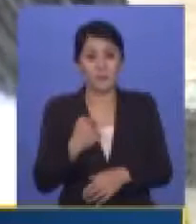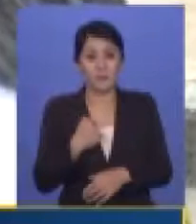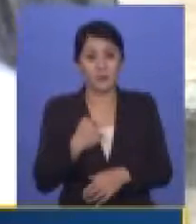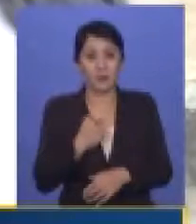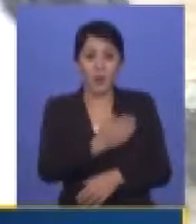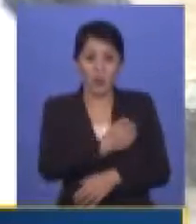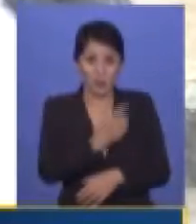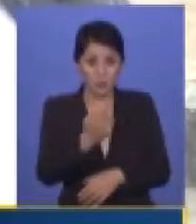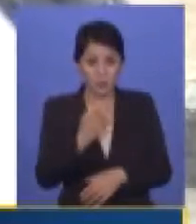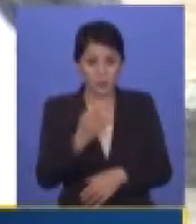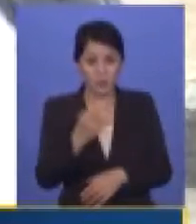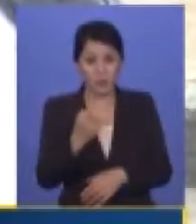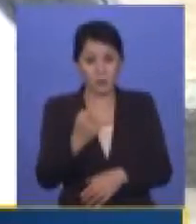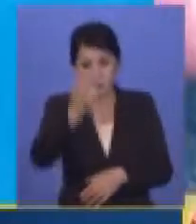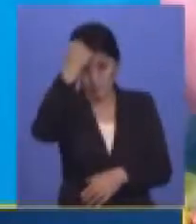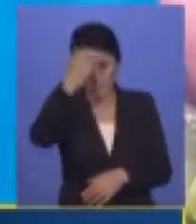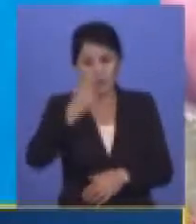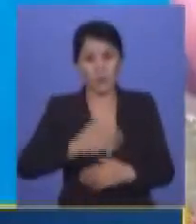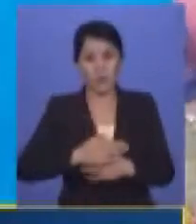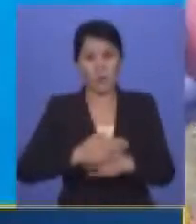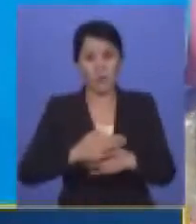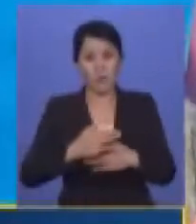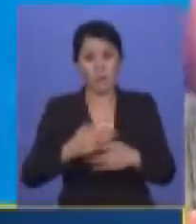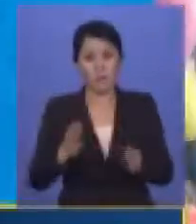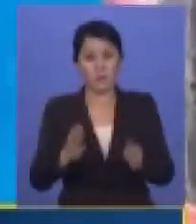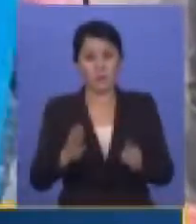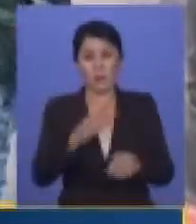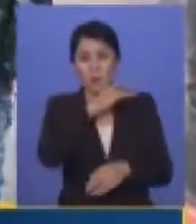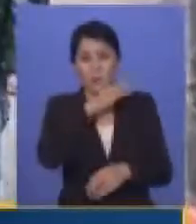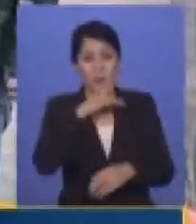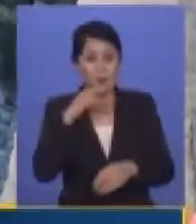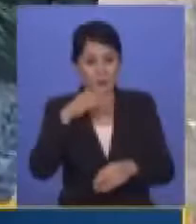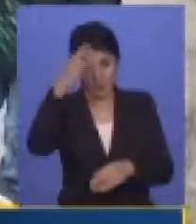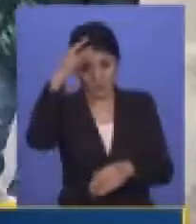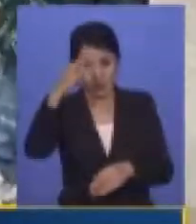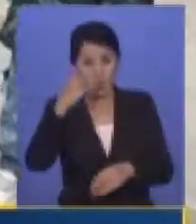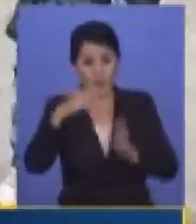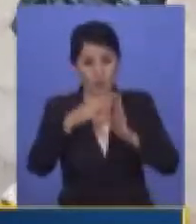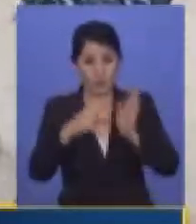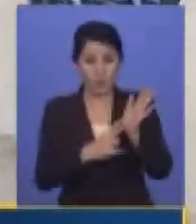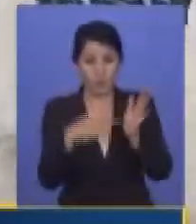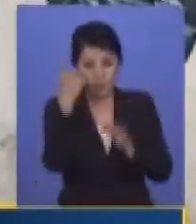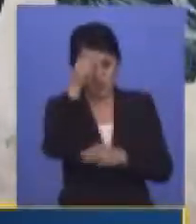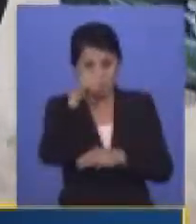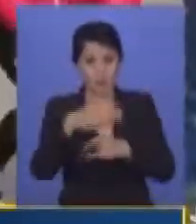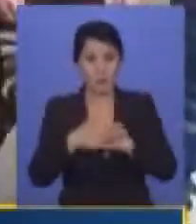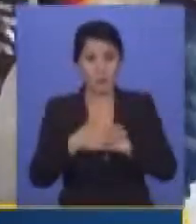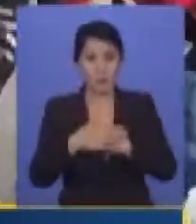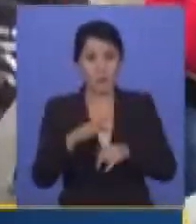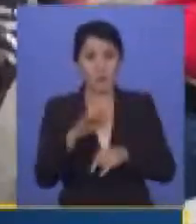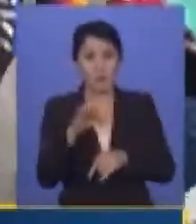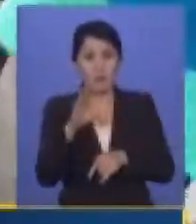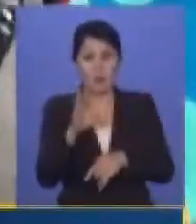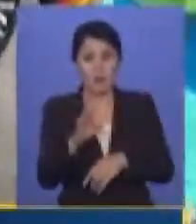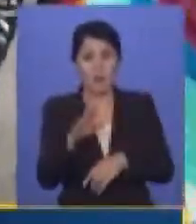айтқым келеді, Галина Васильевна, үлкен рахмет. Многодетный Қазақстан қоғамдық бірлестігі 17 жыл бұрын құрылған. Бұған дейін «Эра милосердия»